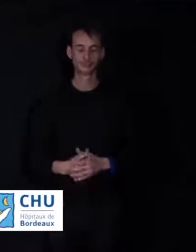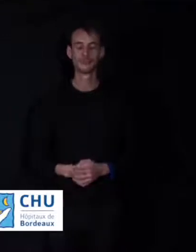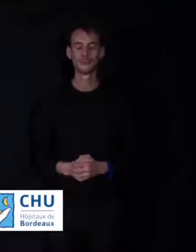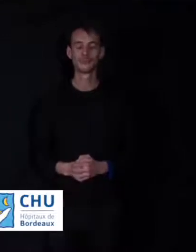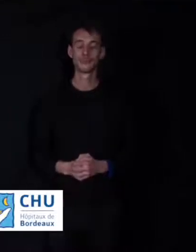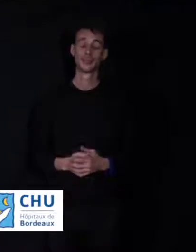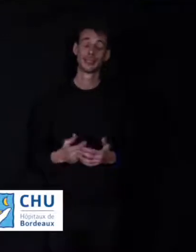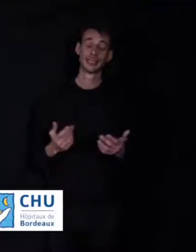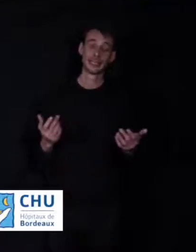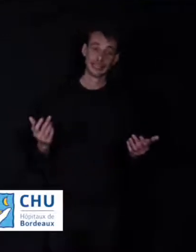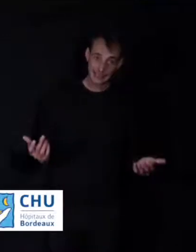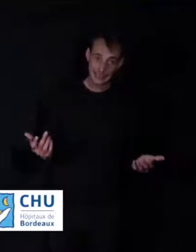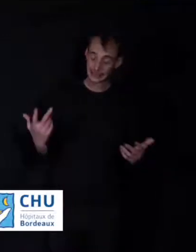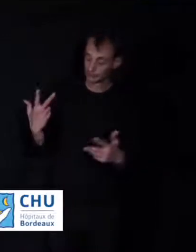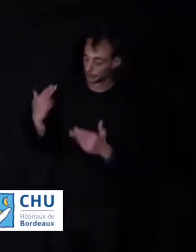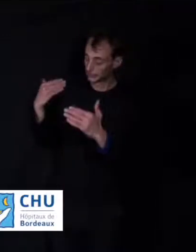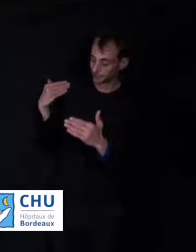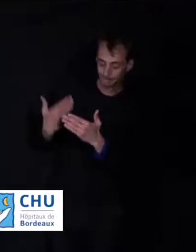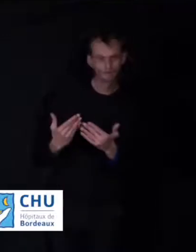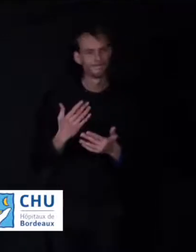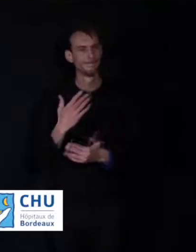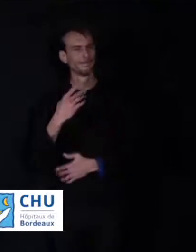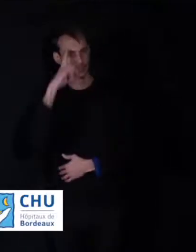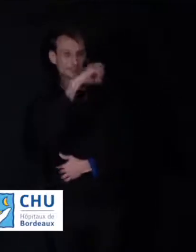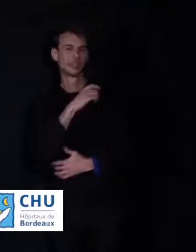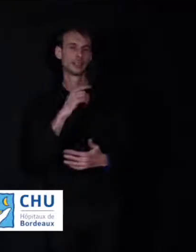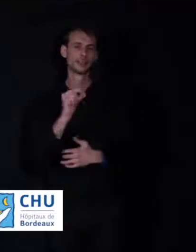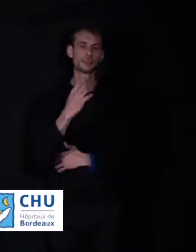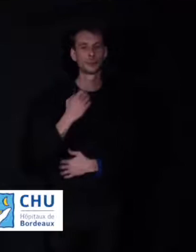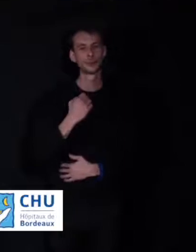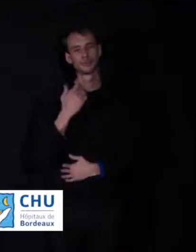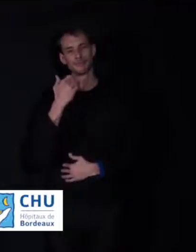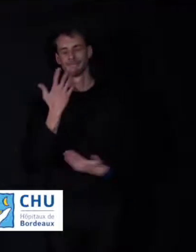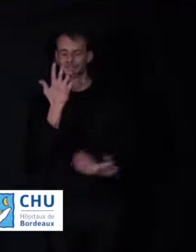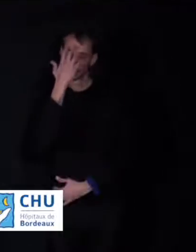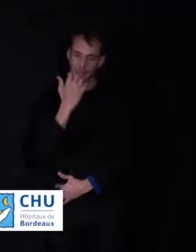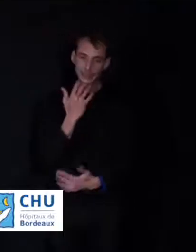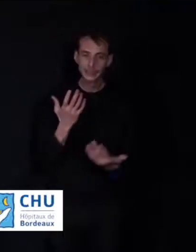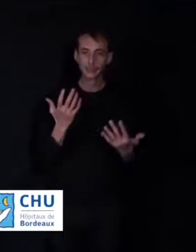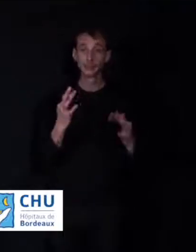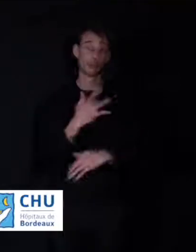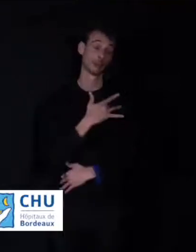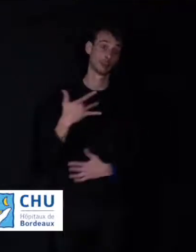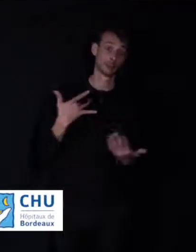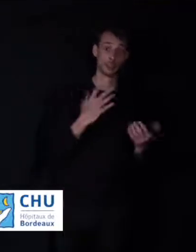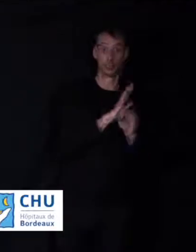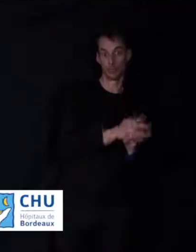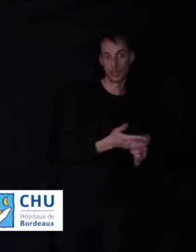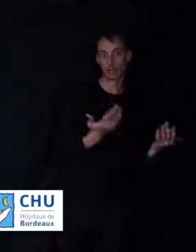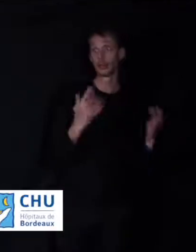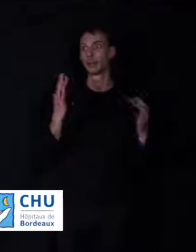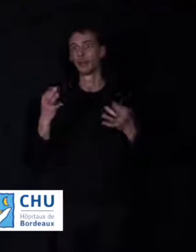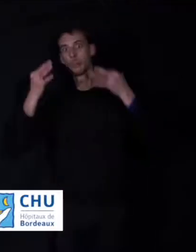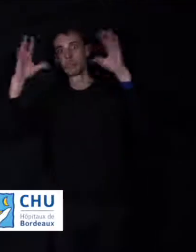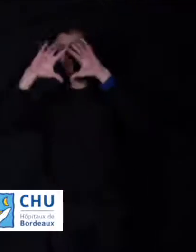est dans une période difficile, une période un peu morose sur le plan santé avec le Covid, sur le plan météo actuellement, et on rêve un